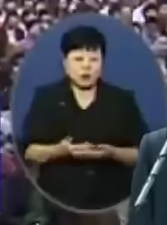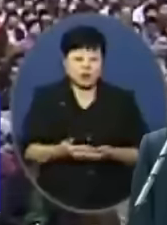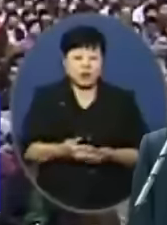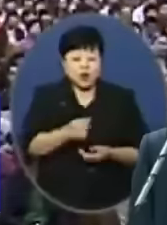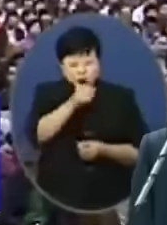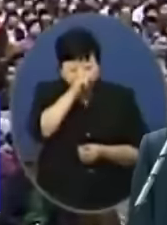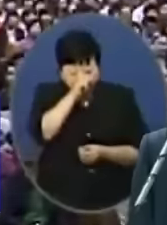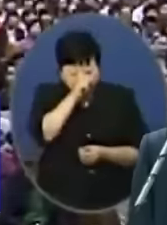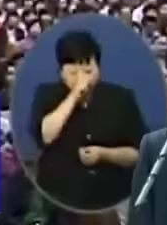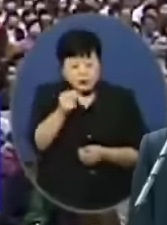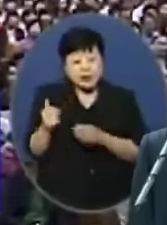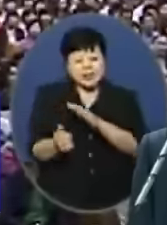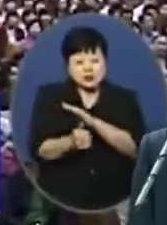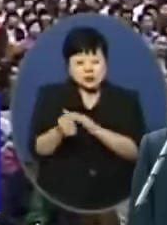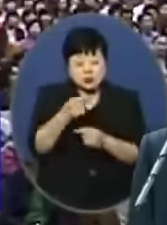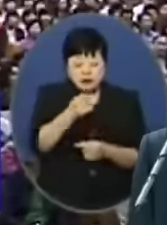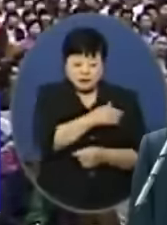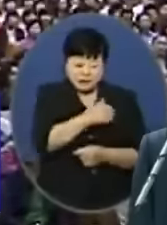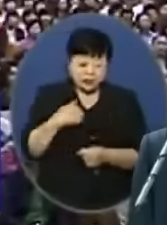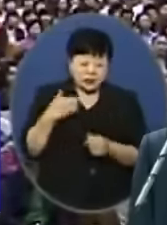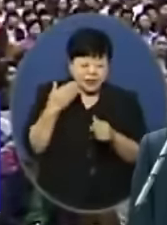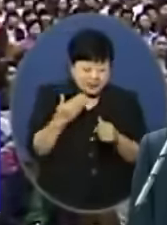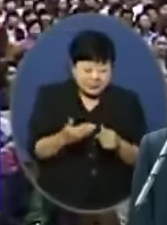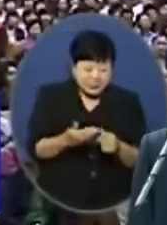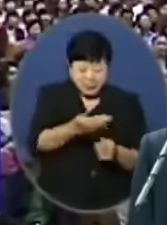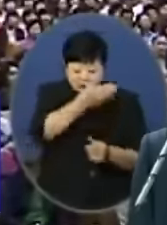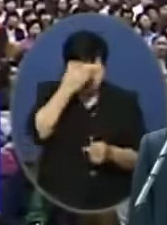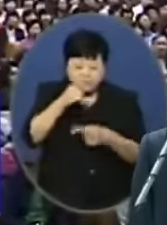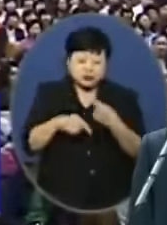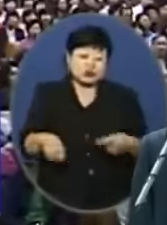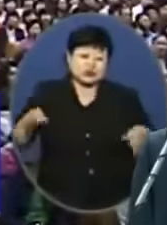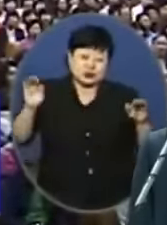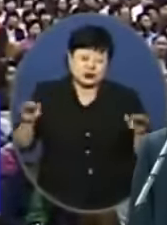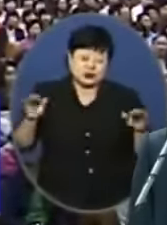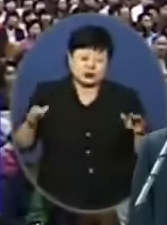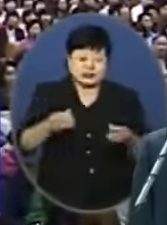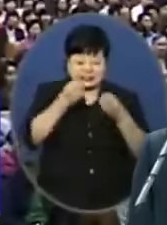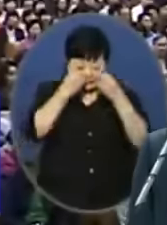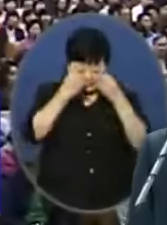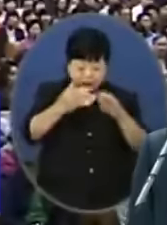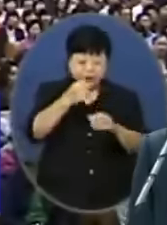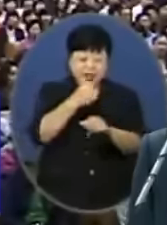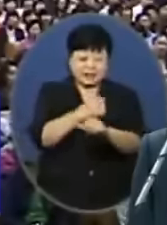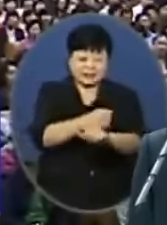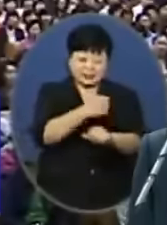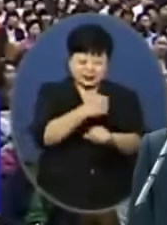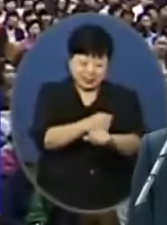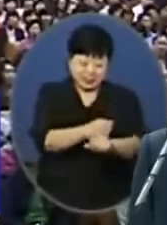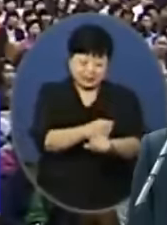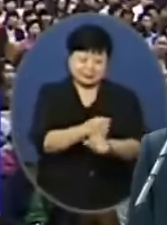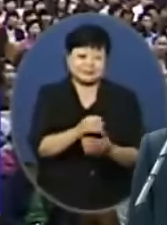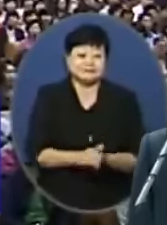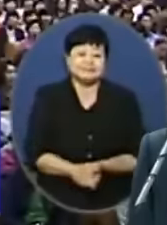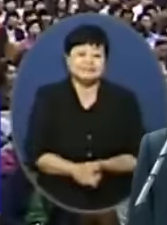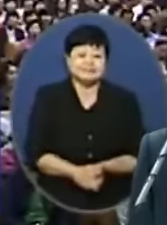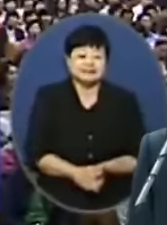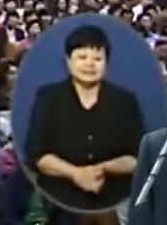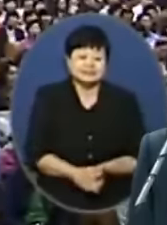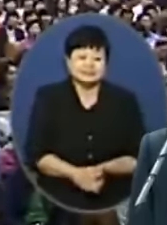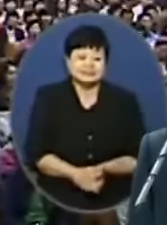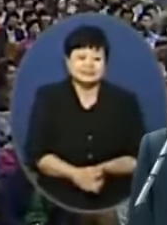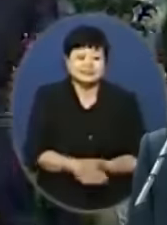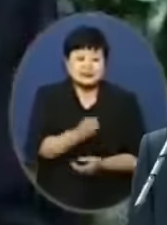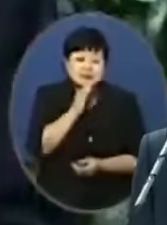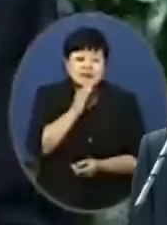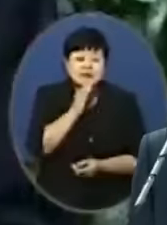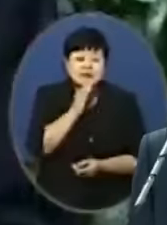씌우시며 좋은 것으로 내 소원을 만족하게 하사 내 청춘을 독수리같이 새롭게 하시는도다. 이거